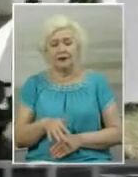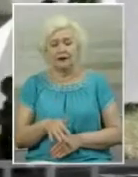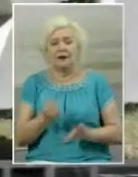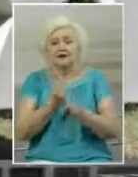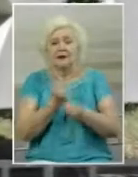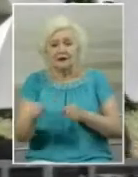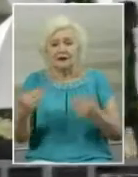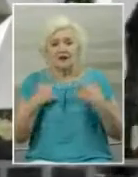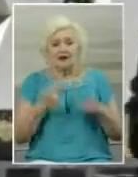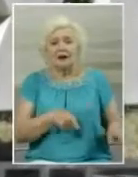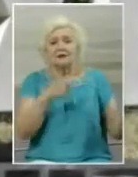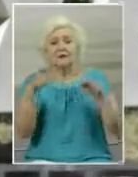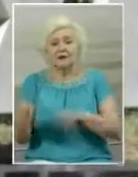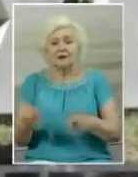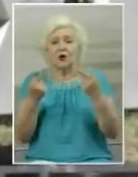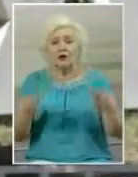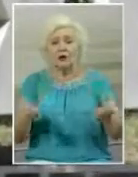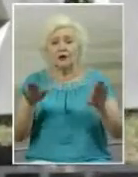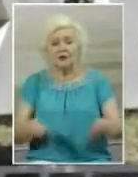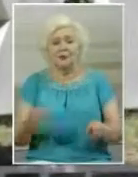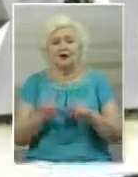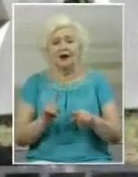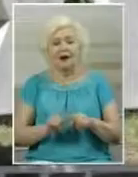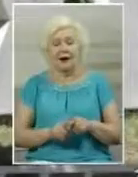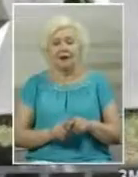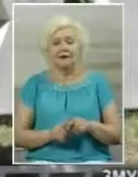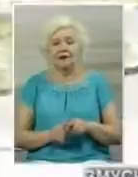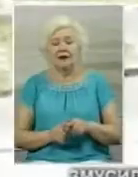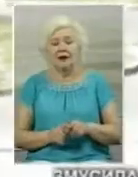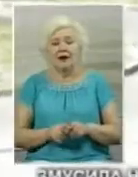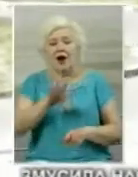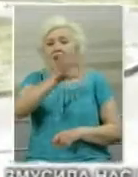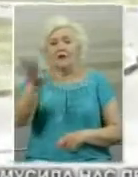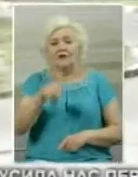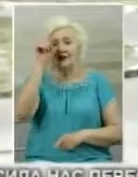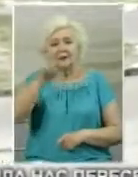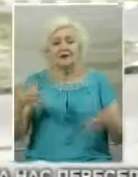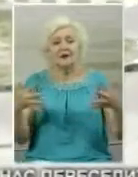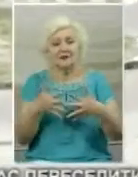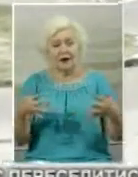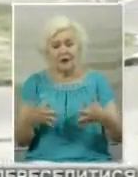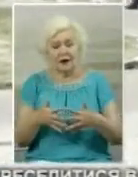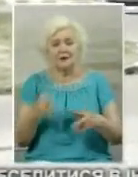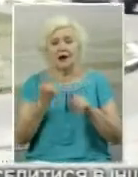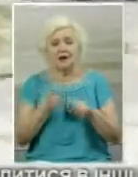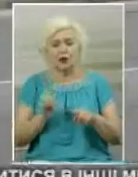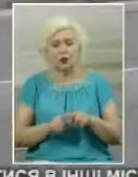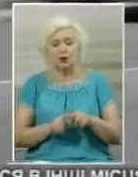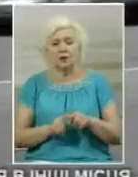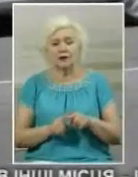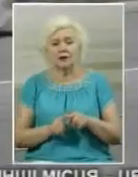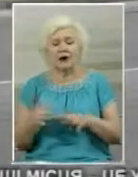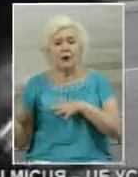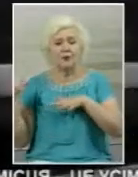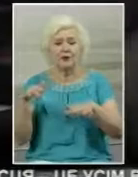Заставило нас переселиться в другие места. Это, как и всем известная, война, которая